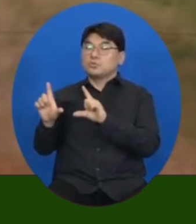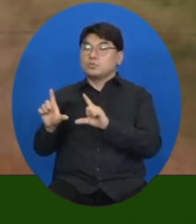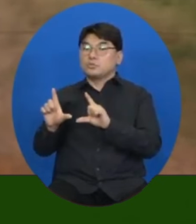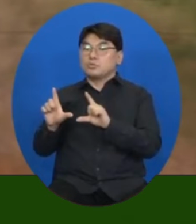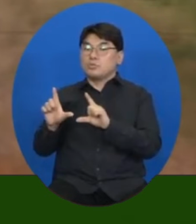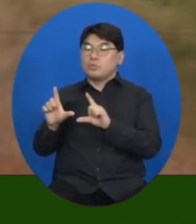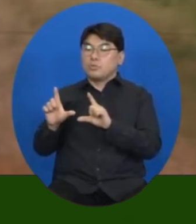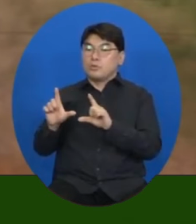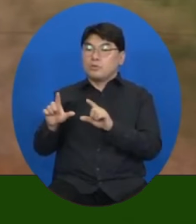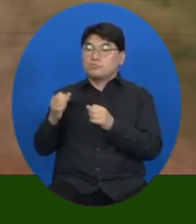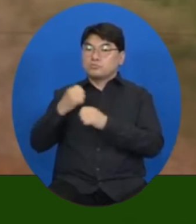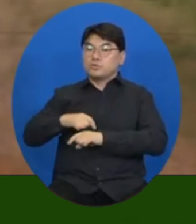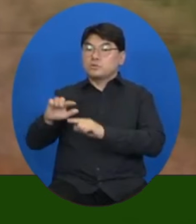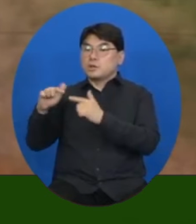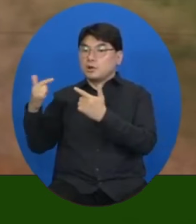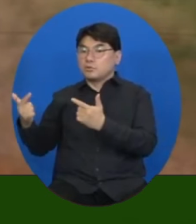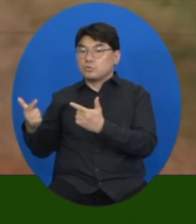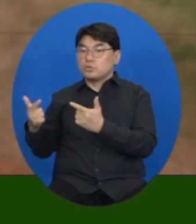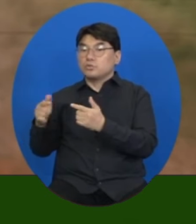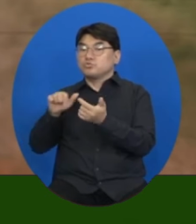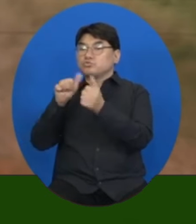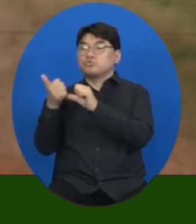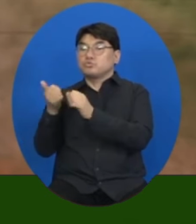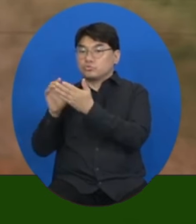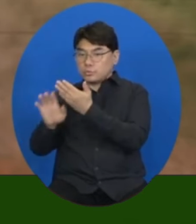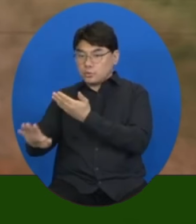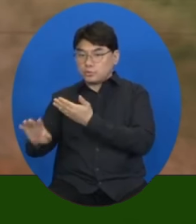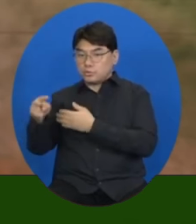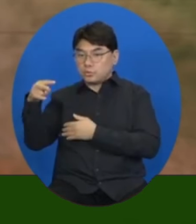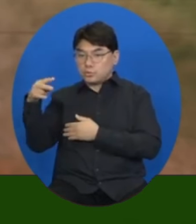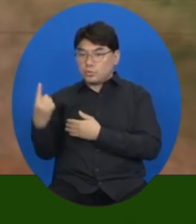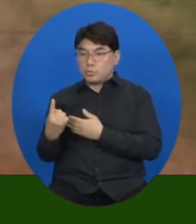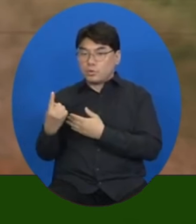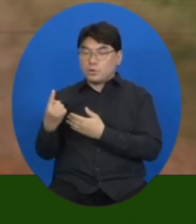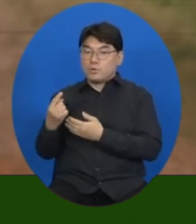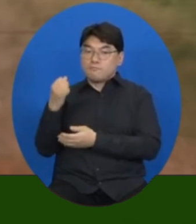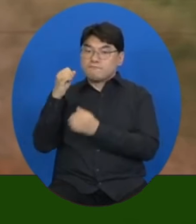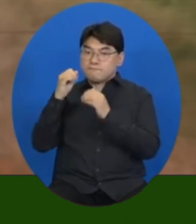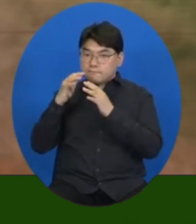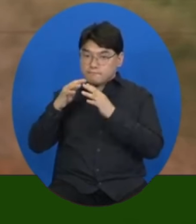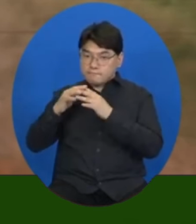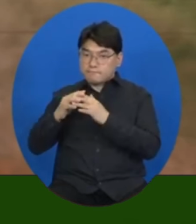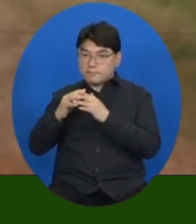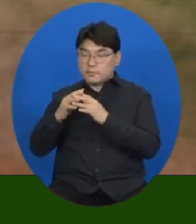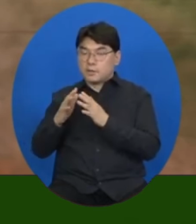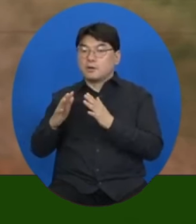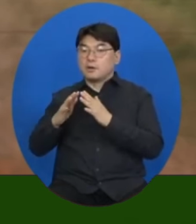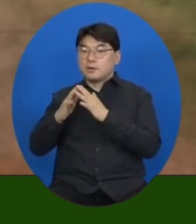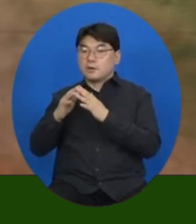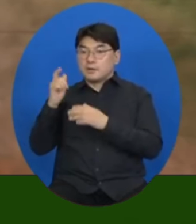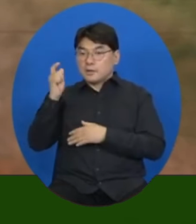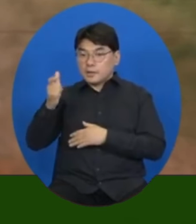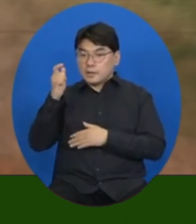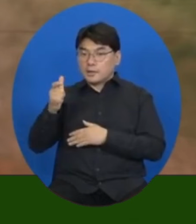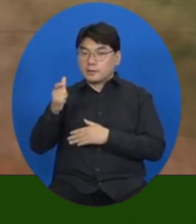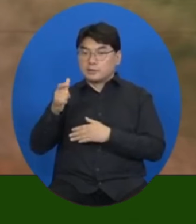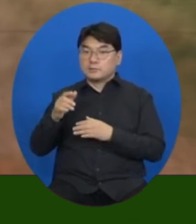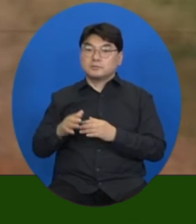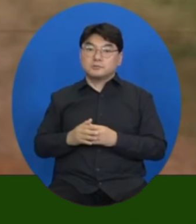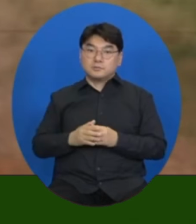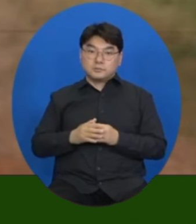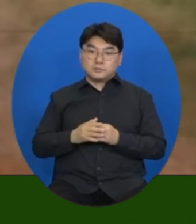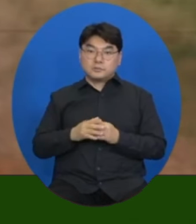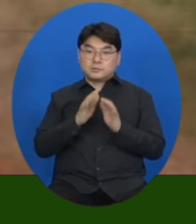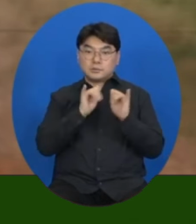않고 죽어서도 무너지지 않는 있더라는 거 예수님께서 그 차이가 어디서